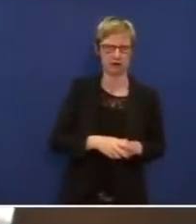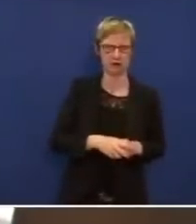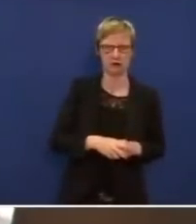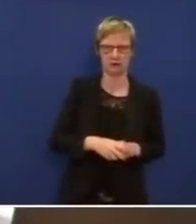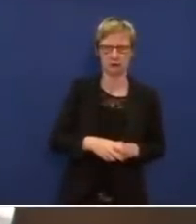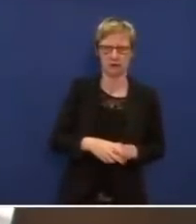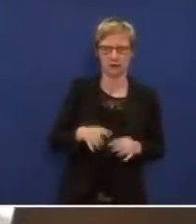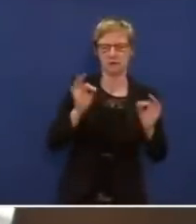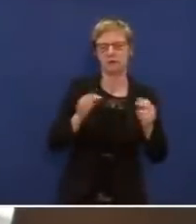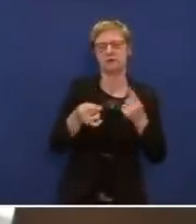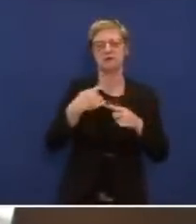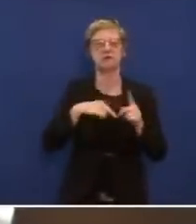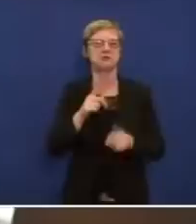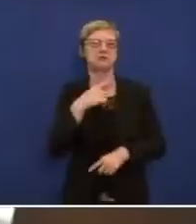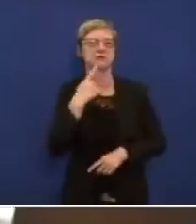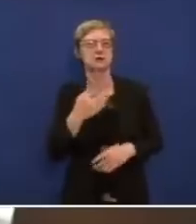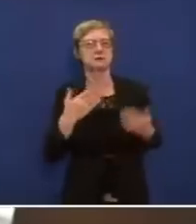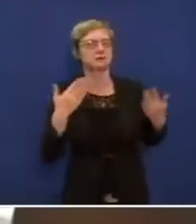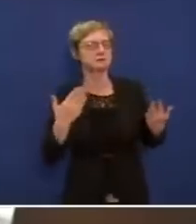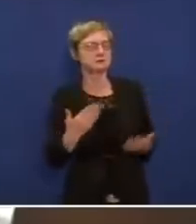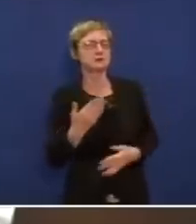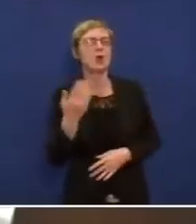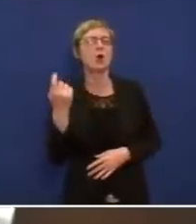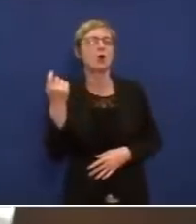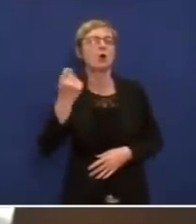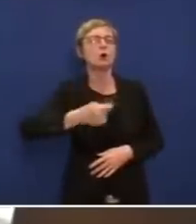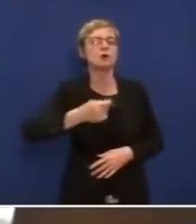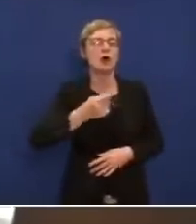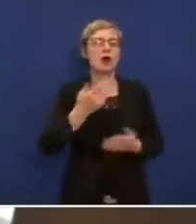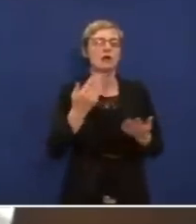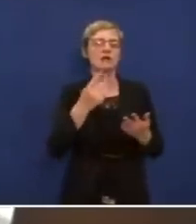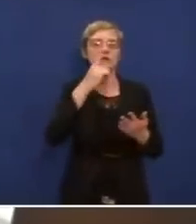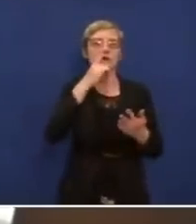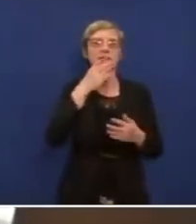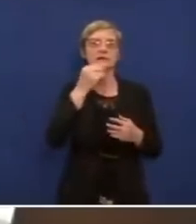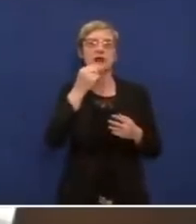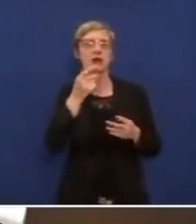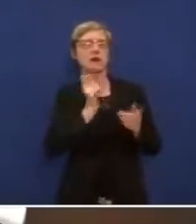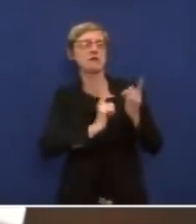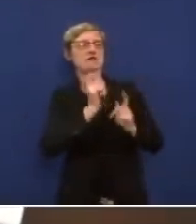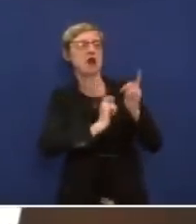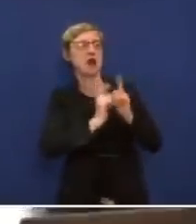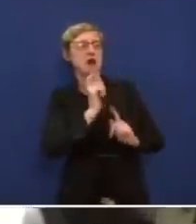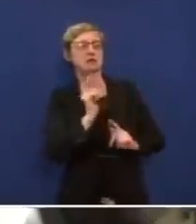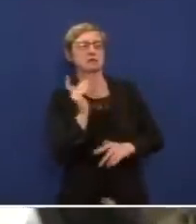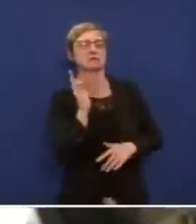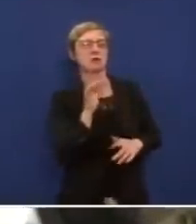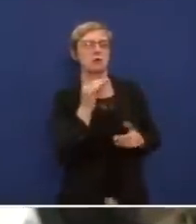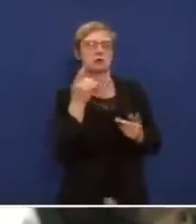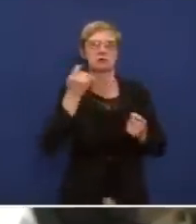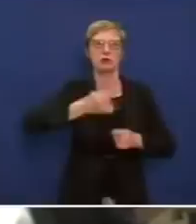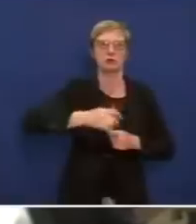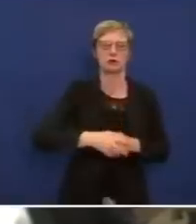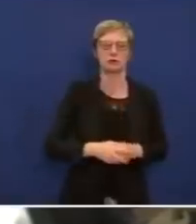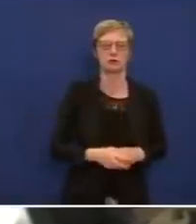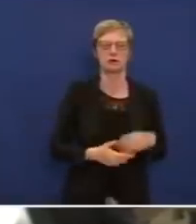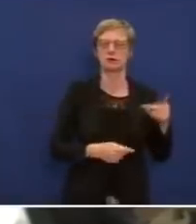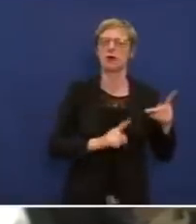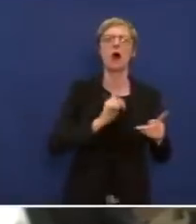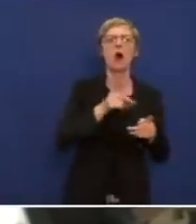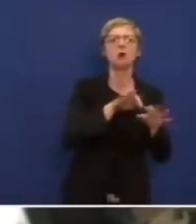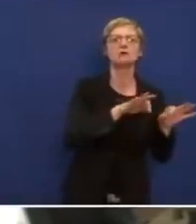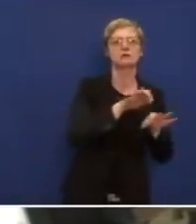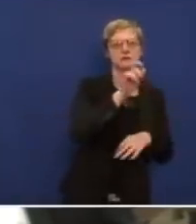dann immer heißt, man muss das verurteilen, wenn sich Israel wehrt. Vielleicht auch an Herrn Seibert. Wie sieht die Bundeskanzlerin das? Danke. Also der Außenminister hat sich wirklich